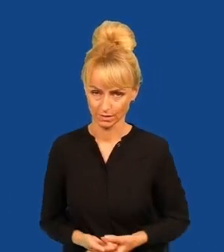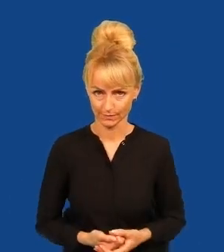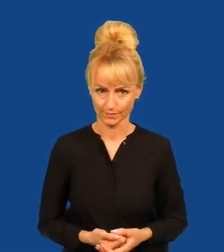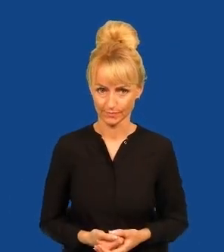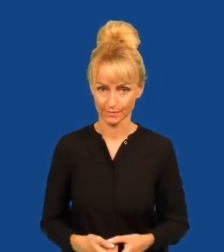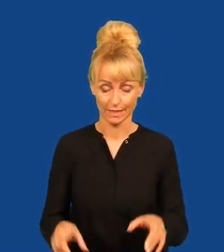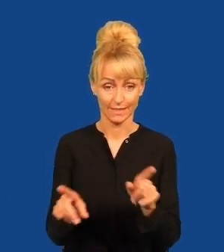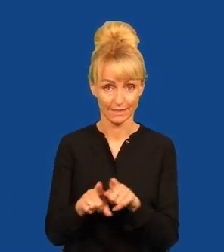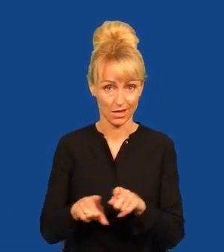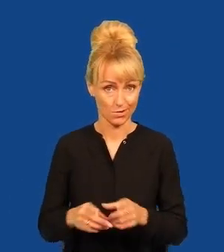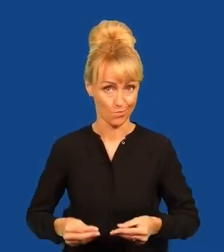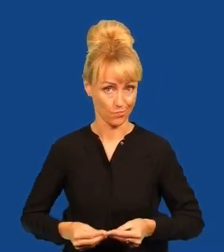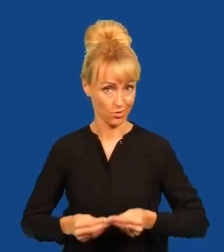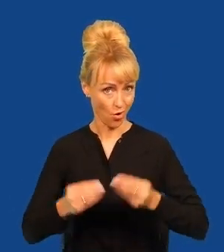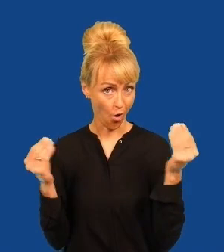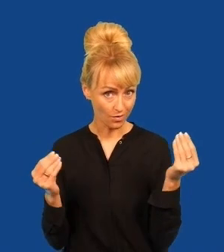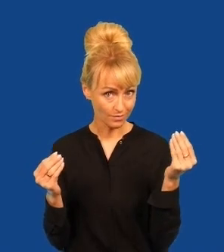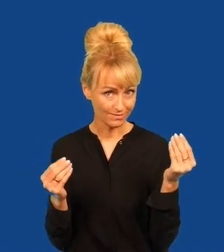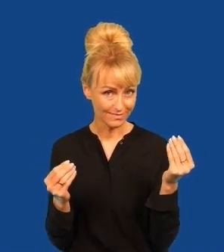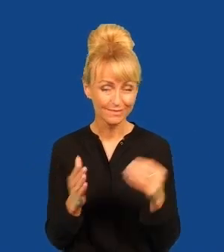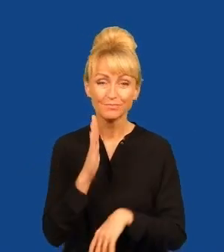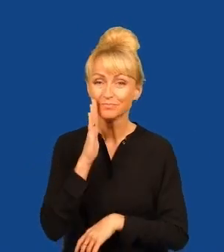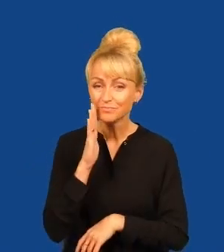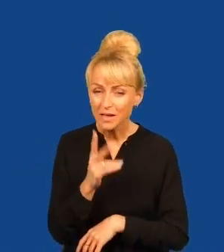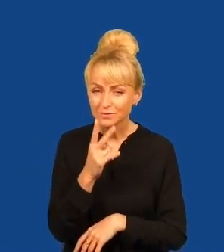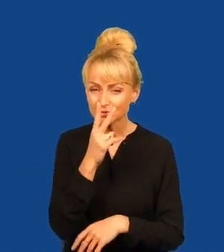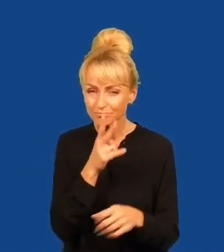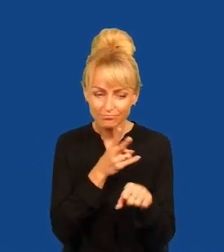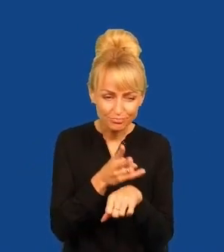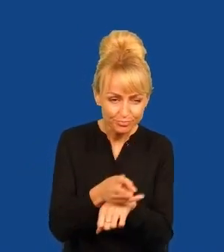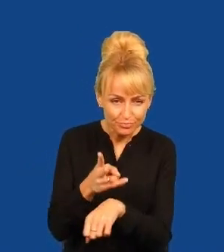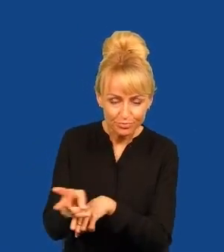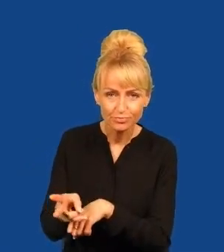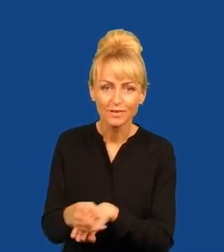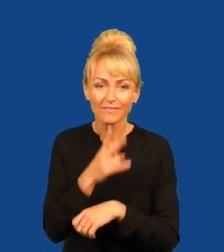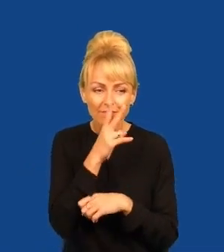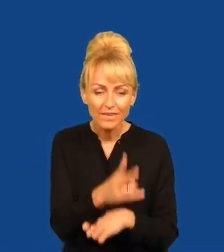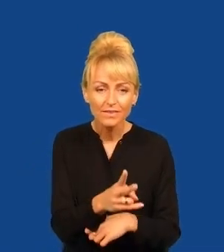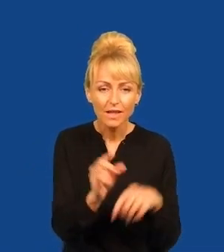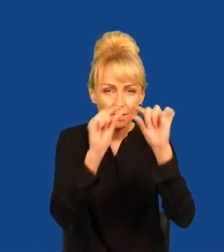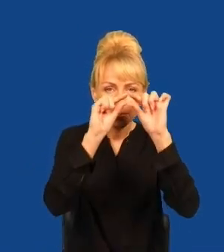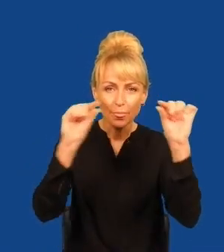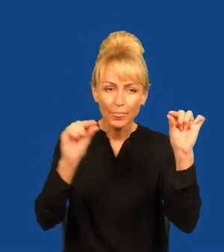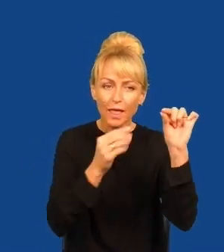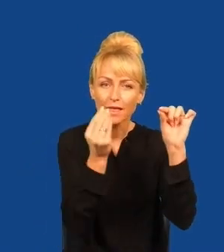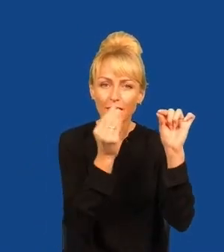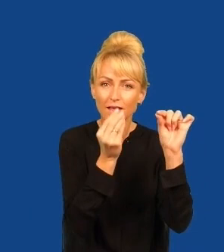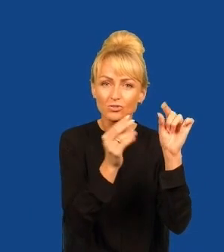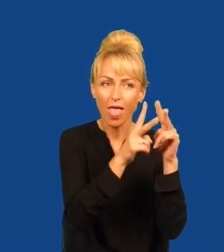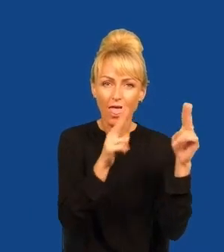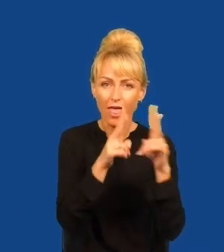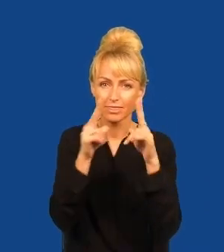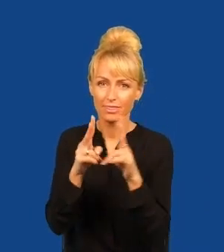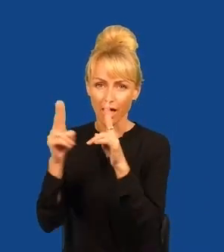Progress bar, który pokaże nam podczas podróży, w którym miejscu jesteśmy, jaka droga jeszcze do przebycia przed nami.